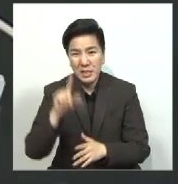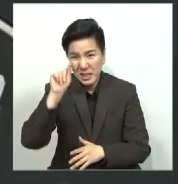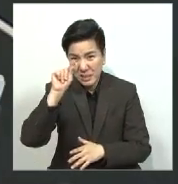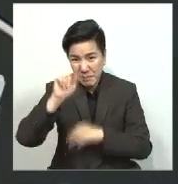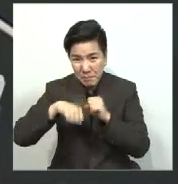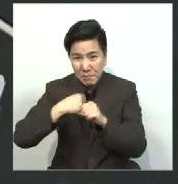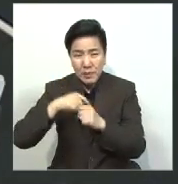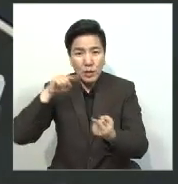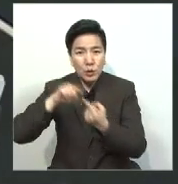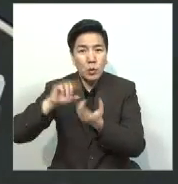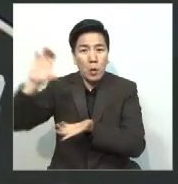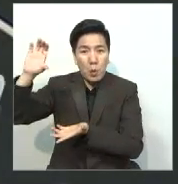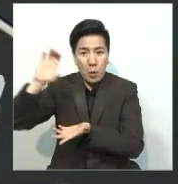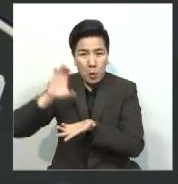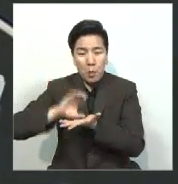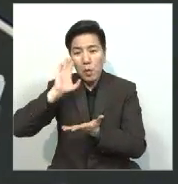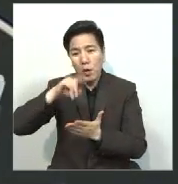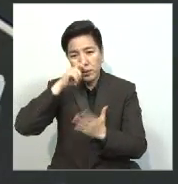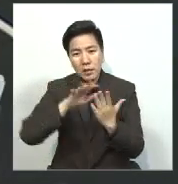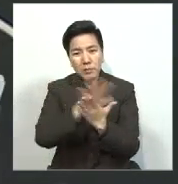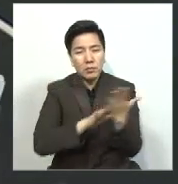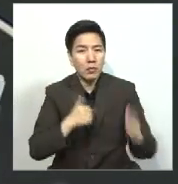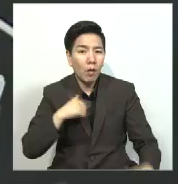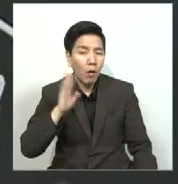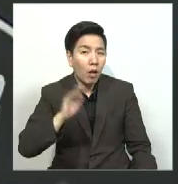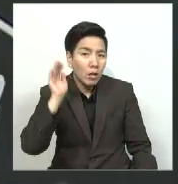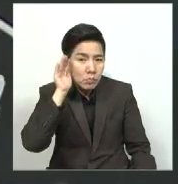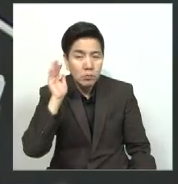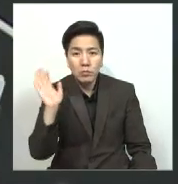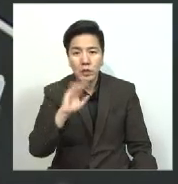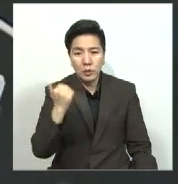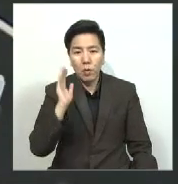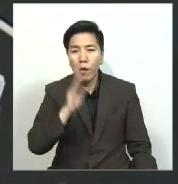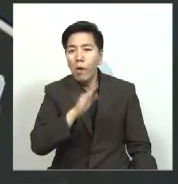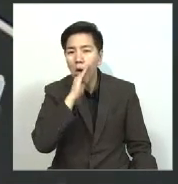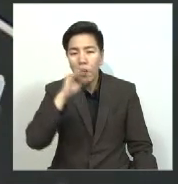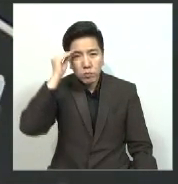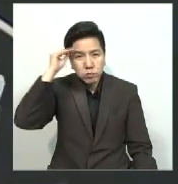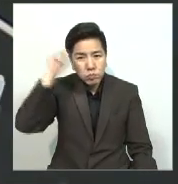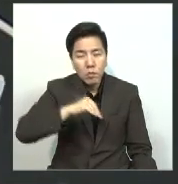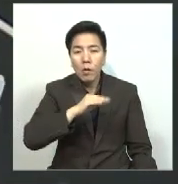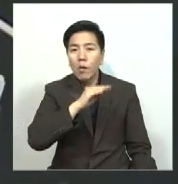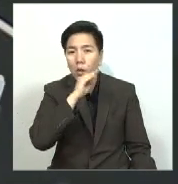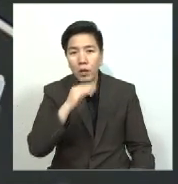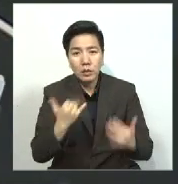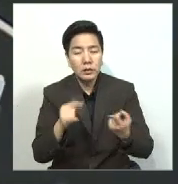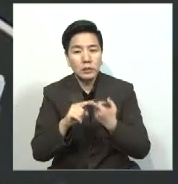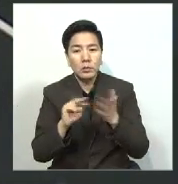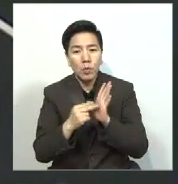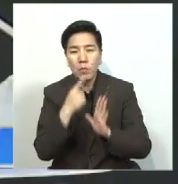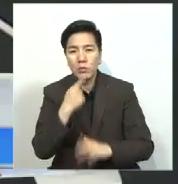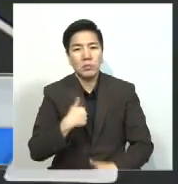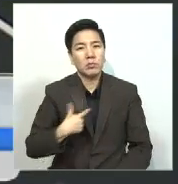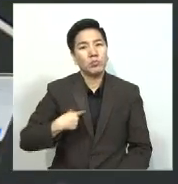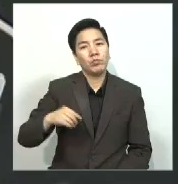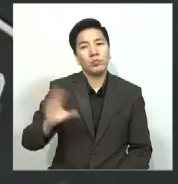นะของงบประมาณประเทศนะอย่าให้ใครเขาหลอกแบบนี้ไอ้พวกนี้หลอกลวงโกหกแต่ผู้ว่านายกที่ไม่ช